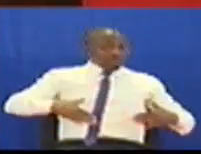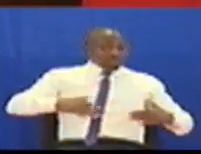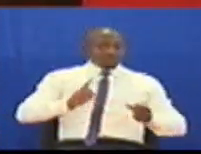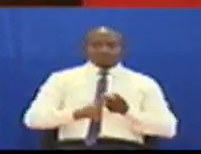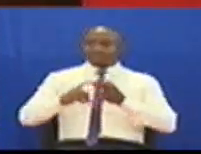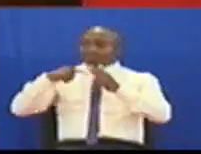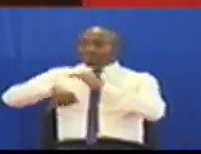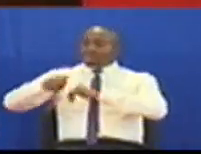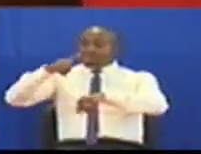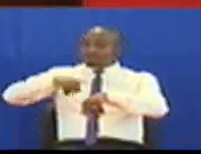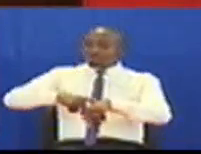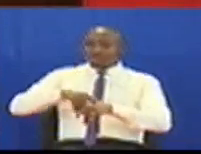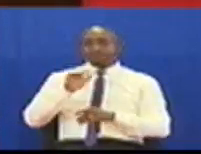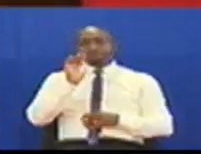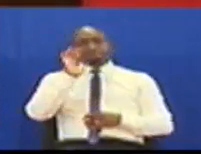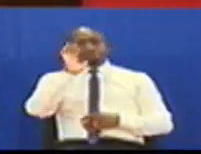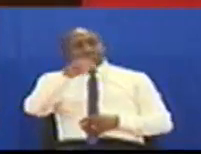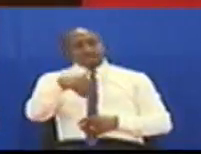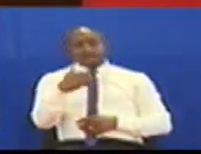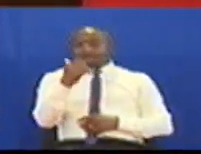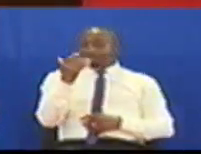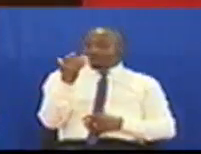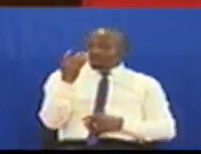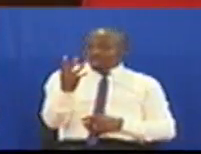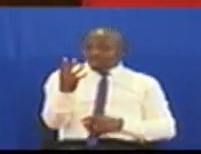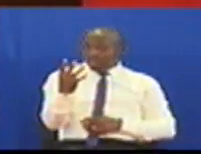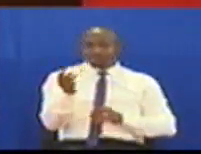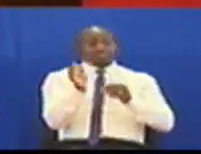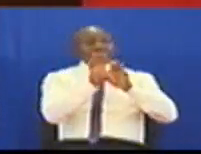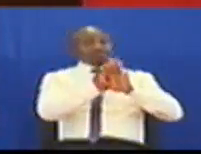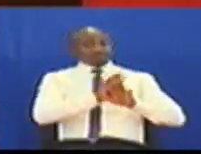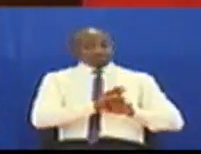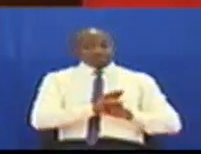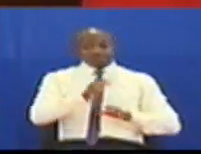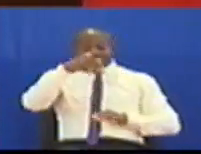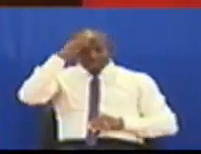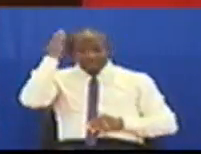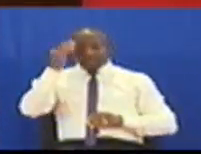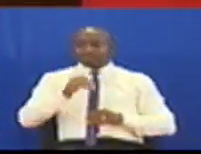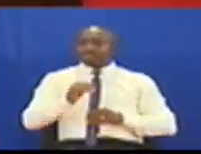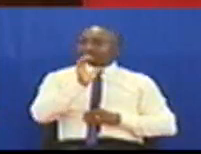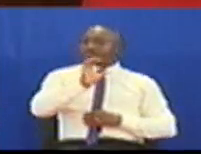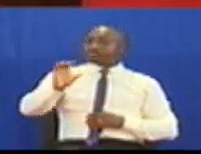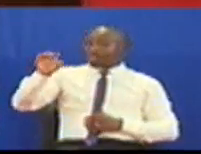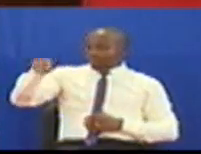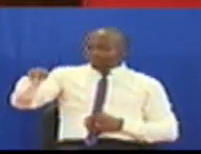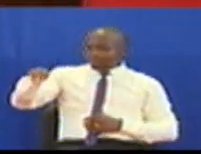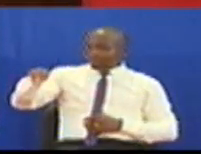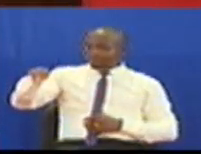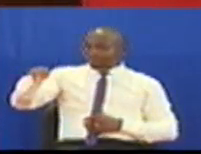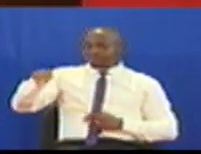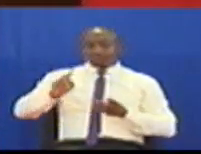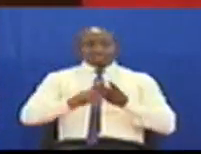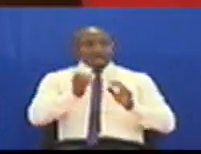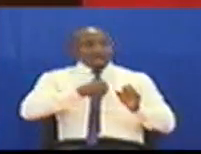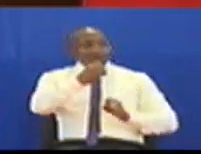ndani ya kipindi cha miaka minne tayari serikali ya Chama cha Mapinduzi ya awamu